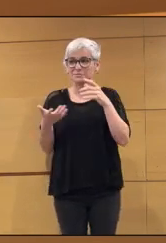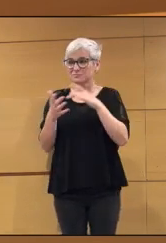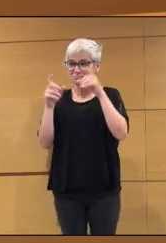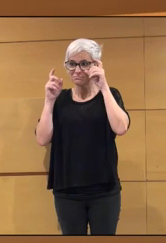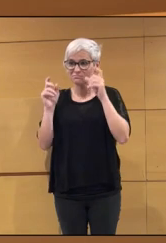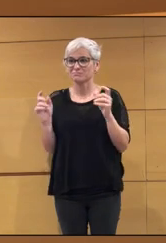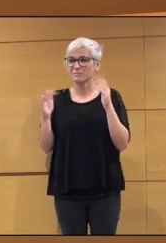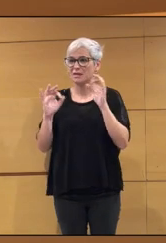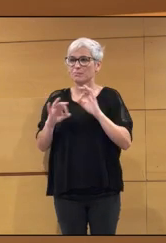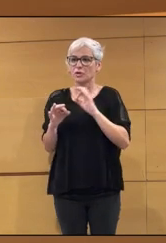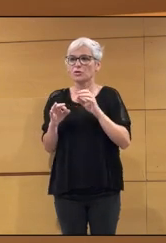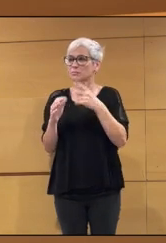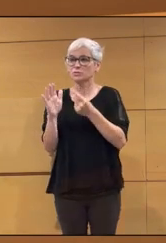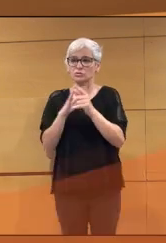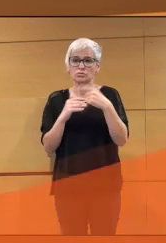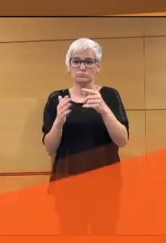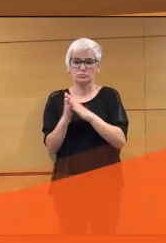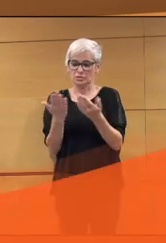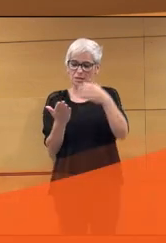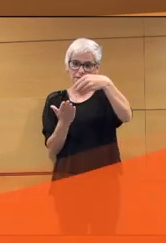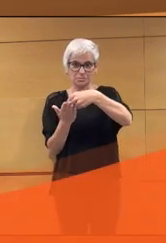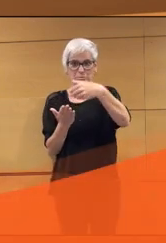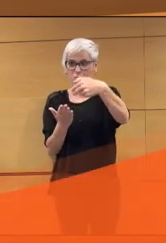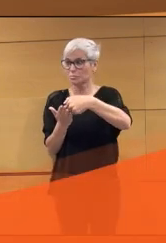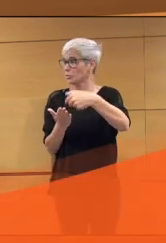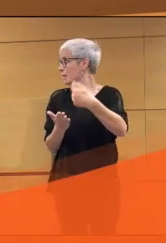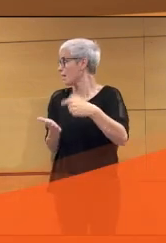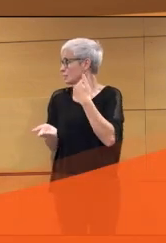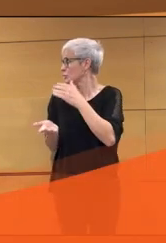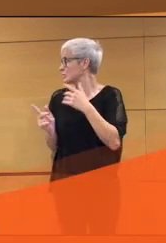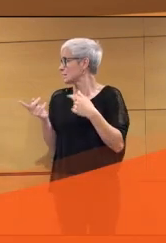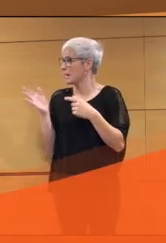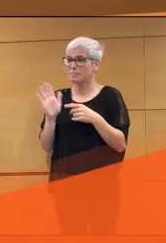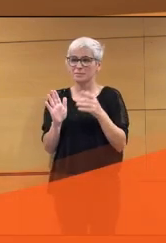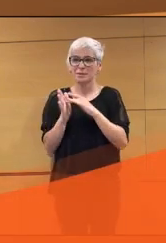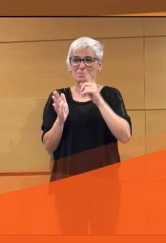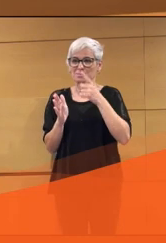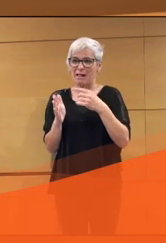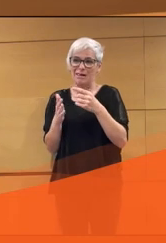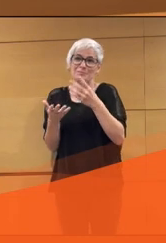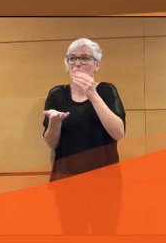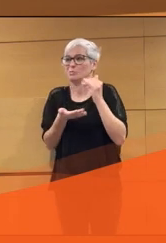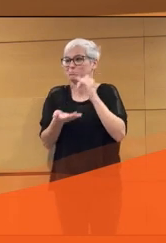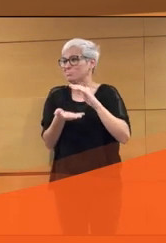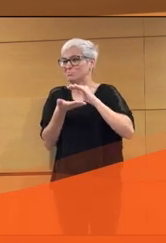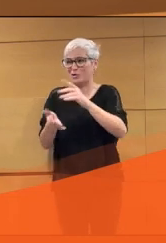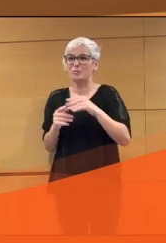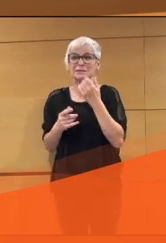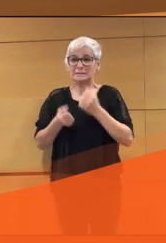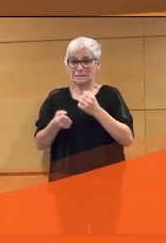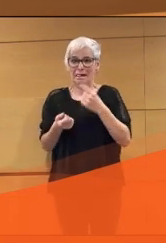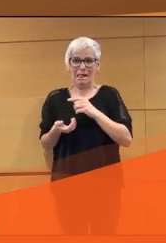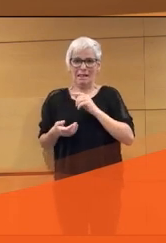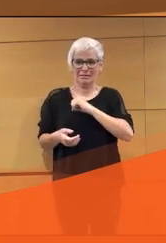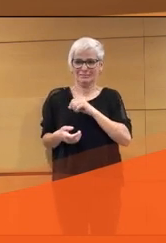ha uns quants punts de llibre. I el que us convido... No en tinc per tots, em sap greu, n'hi ha uns quants. O sigui, el primer que corri el tindrà. I amb aquest punt de llibre el que